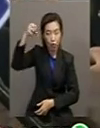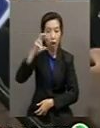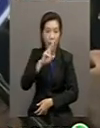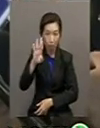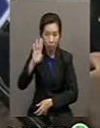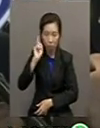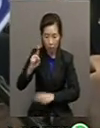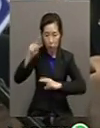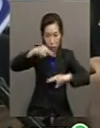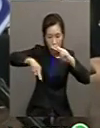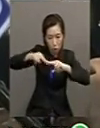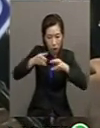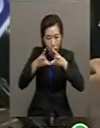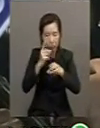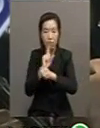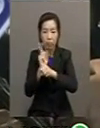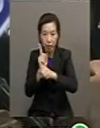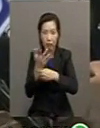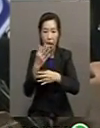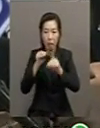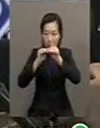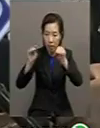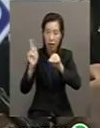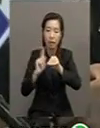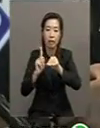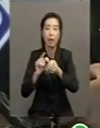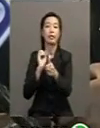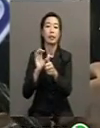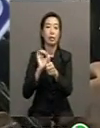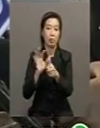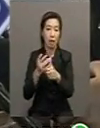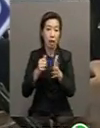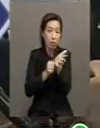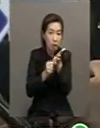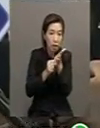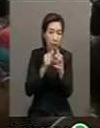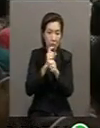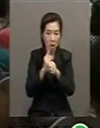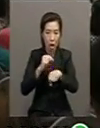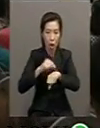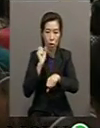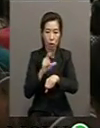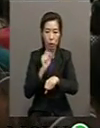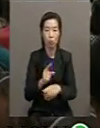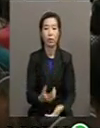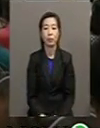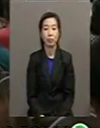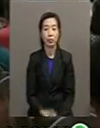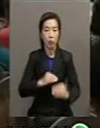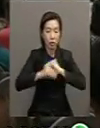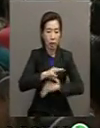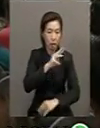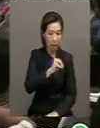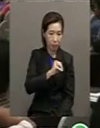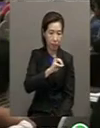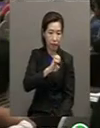ราต้องมีการดูแลอย่างไรนะมีมาตรฐานอย่างไรนะครับการแก้ไขจะทำอย่างไรให้มันเร่งด่วน โครงการ MEA